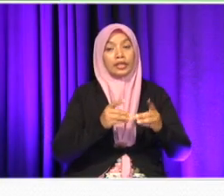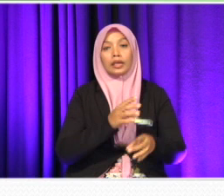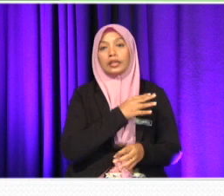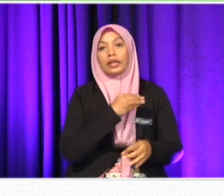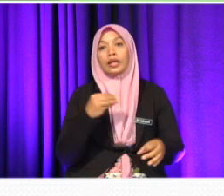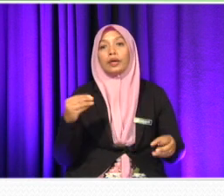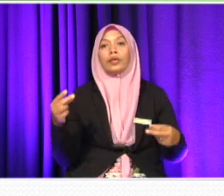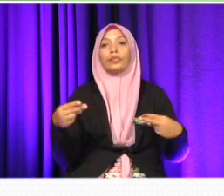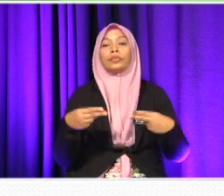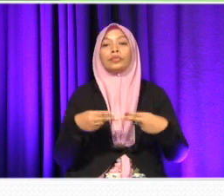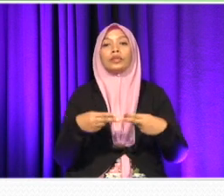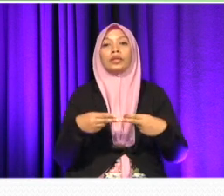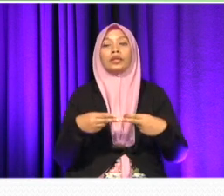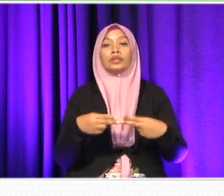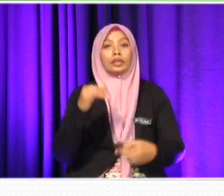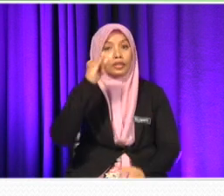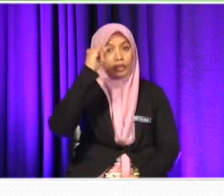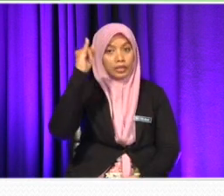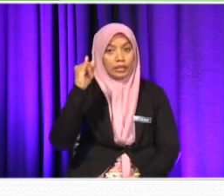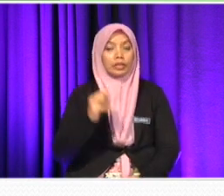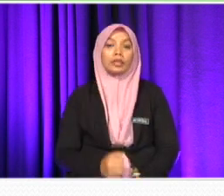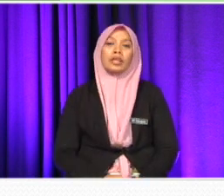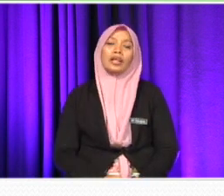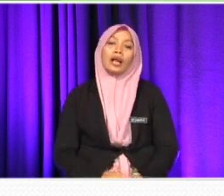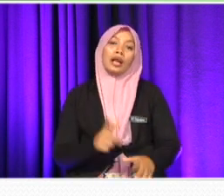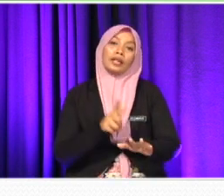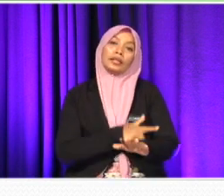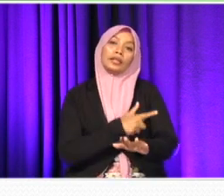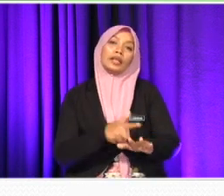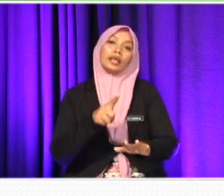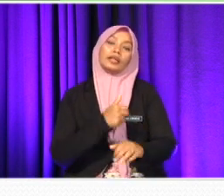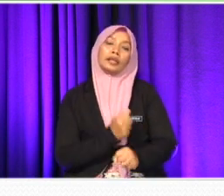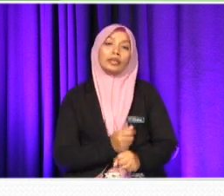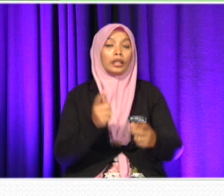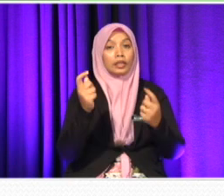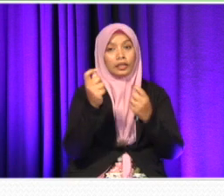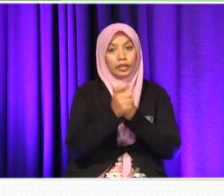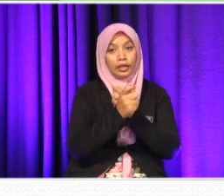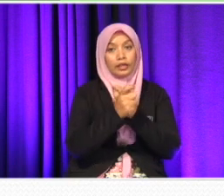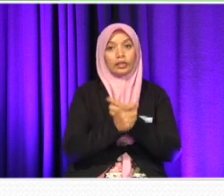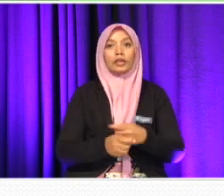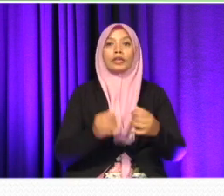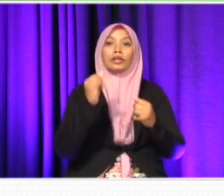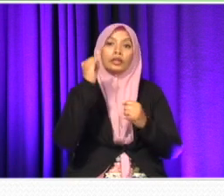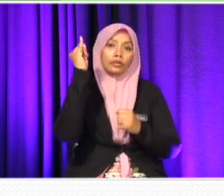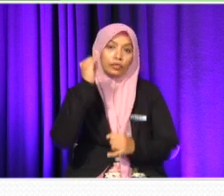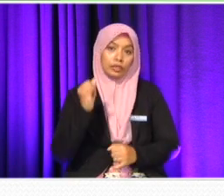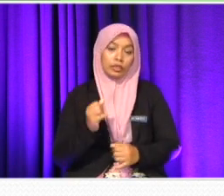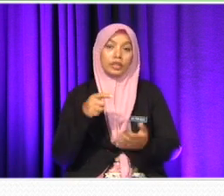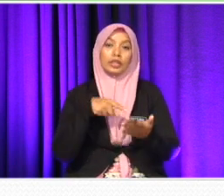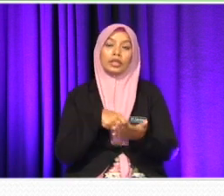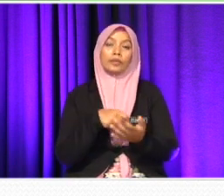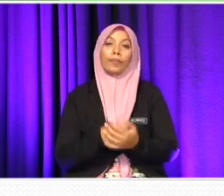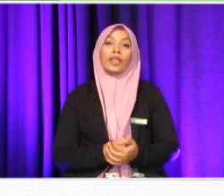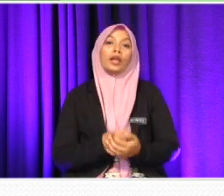industri ayam melibatkan tentang latihan-latihan itulah tentang hubungan industri ini dan yang ketiga dan perancangan